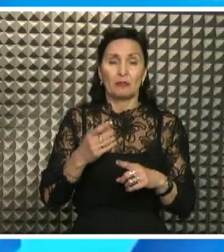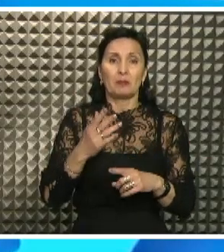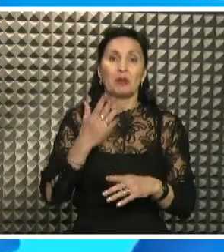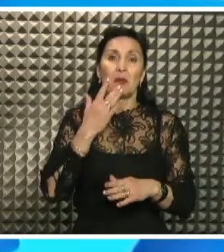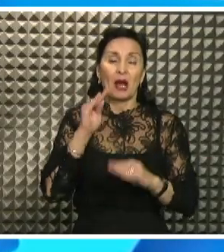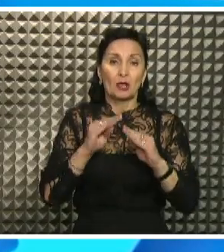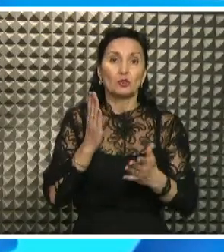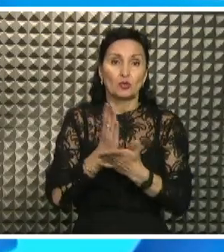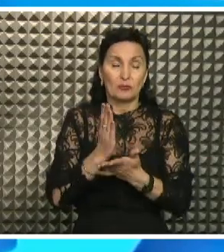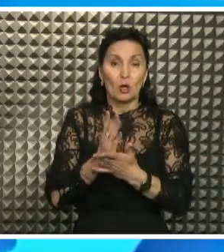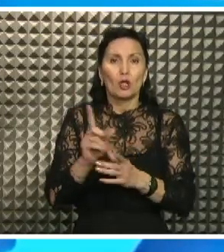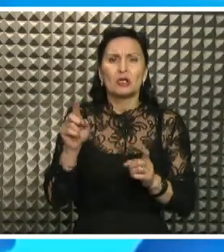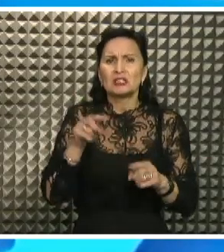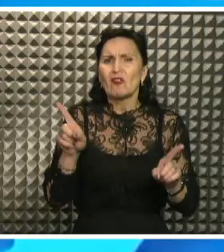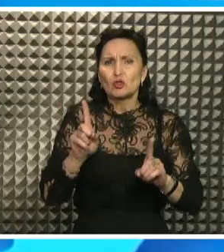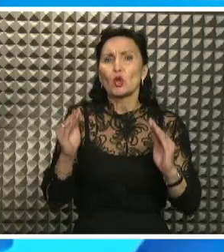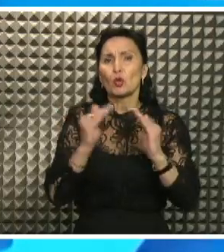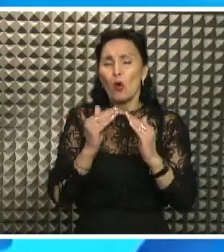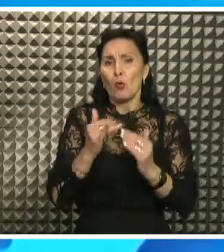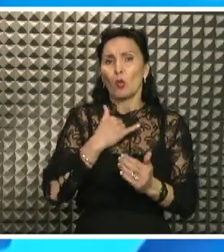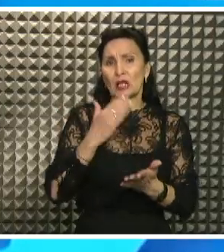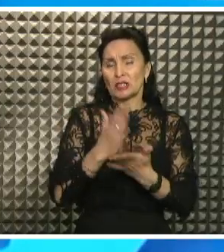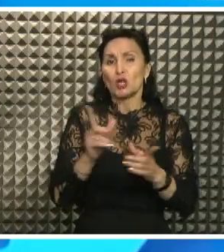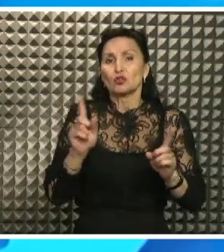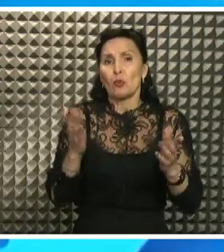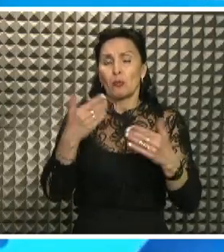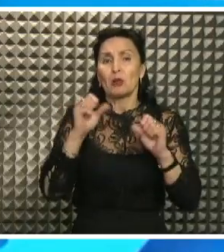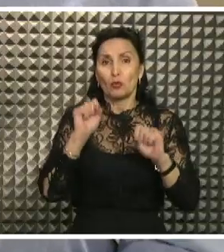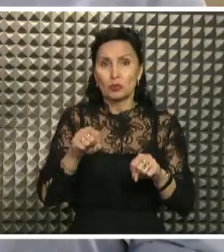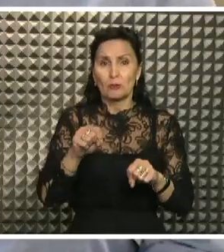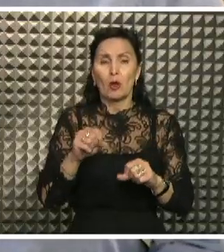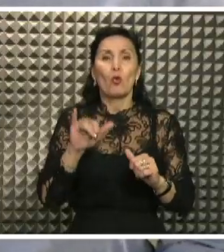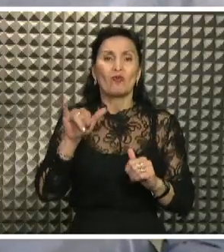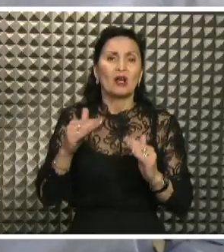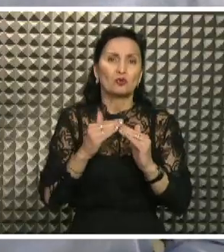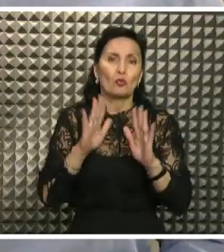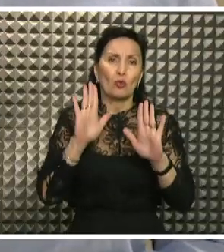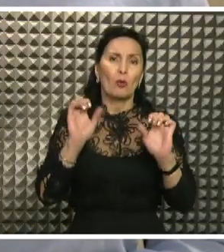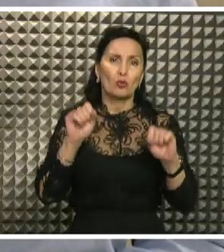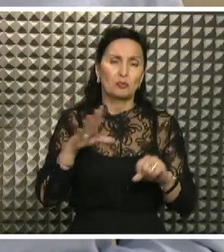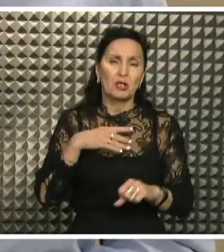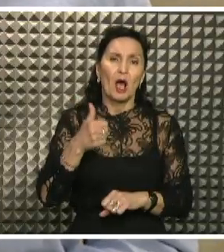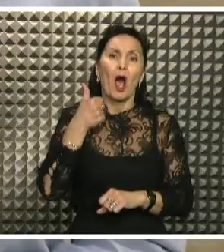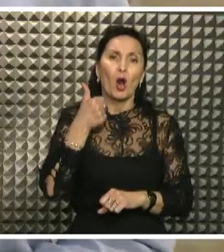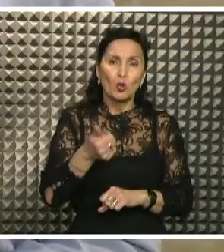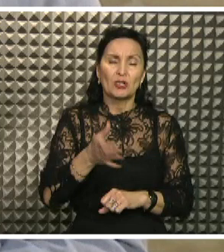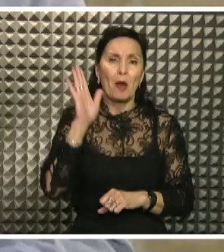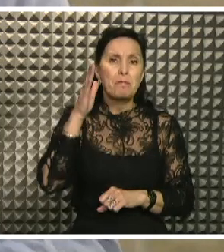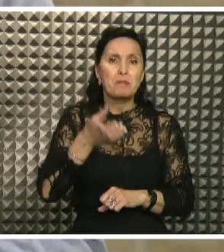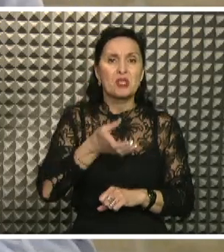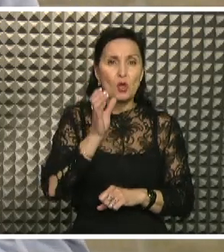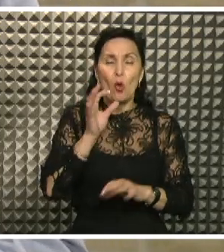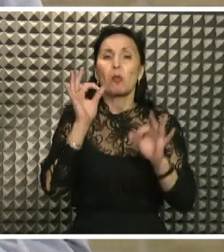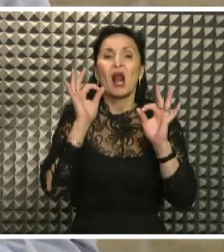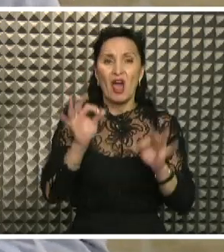не существует. Ну вот из того, что дома у нас есть, что мы можем использовать у в качестве антибиотика? У вас дома может быть только хорошее питье, это